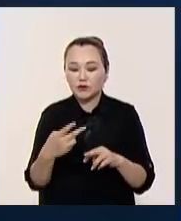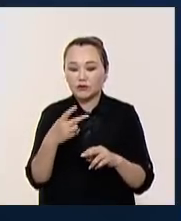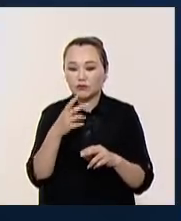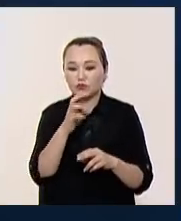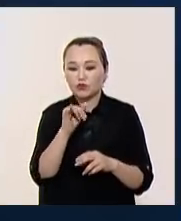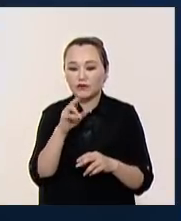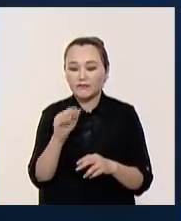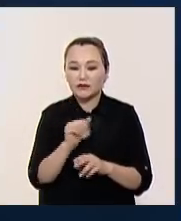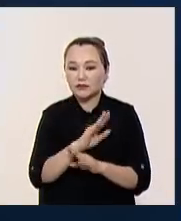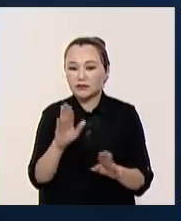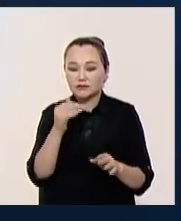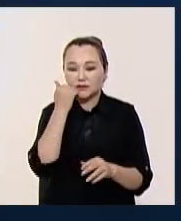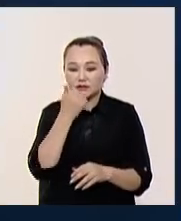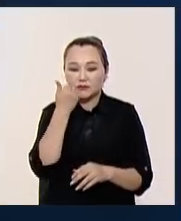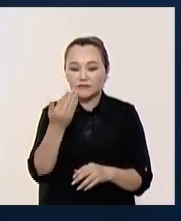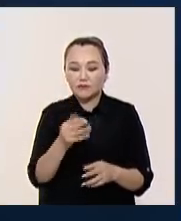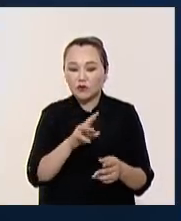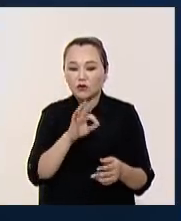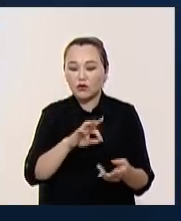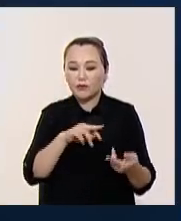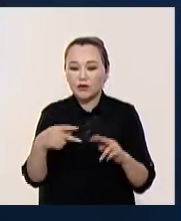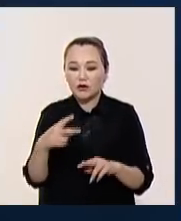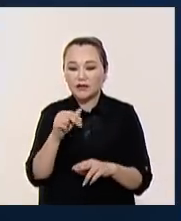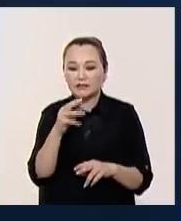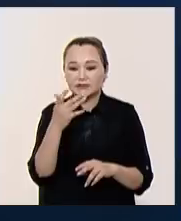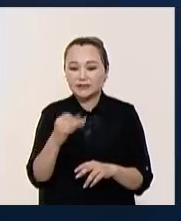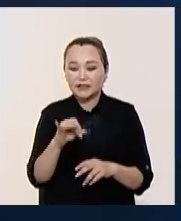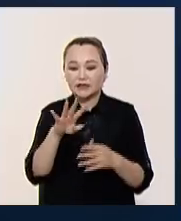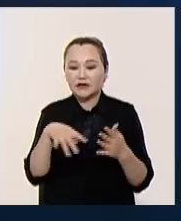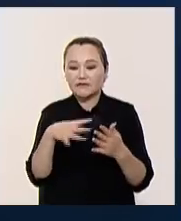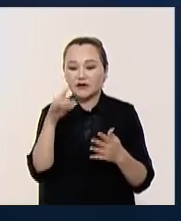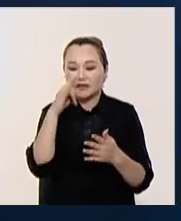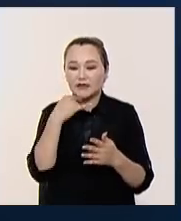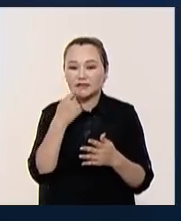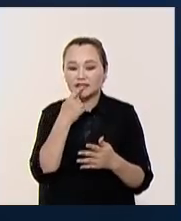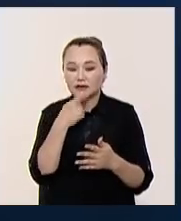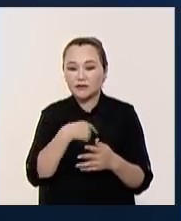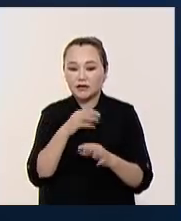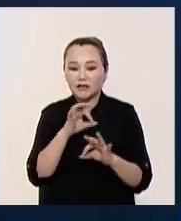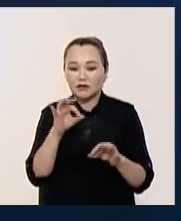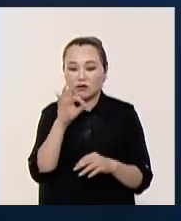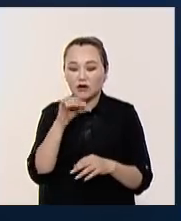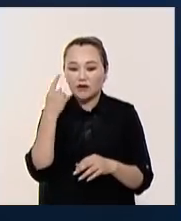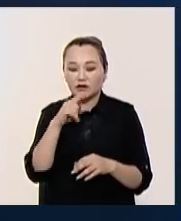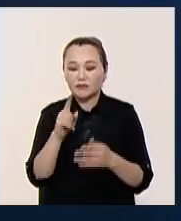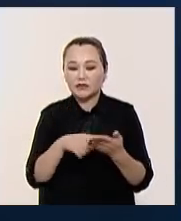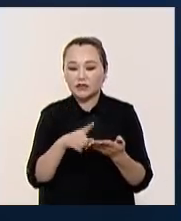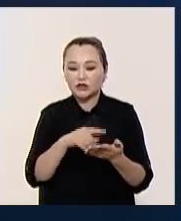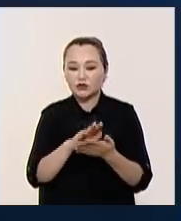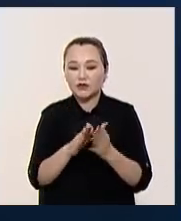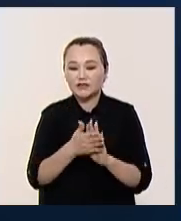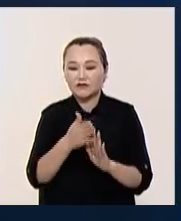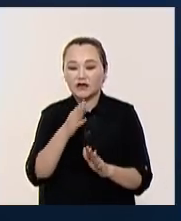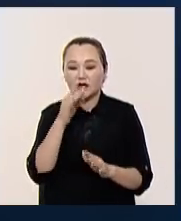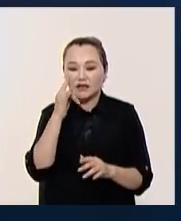буковки. Спасибо вам. О переходе на латинскую графику казахского языка мы говорили с автором книги «Ситуативный